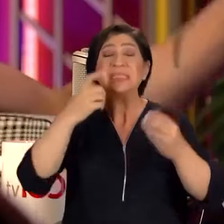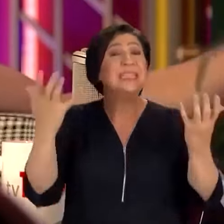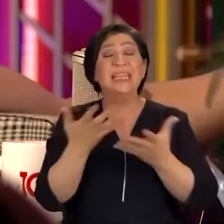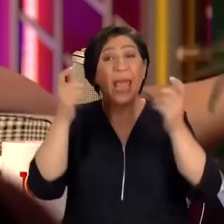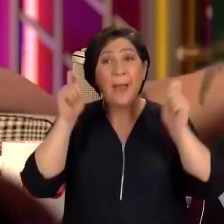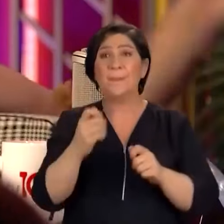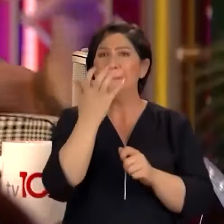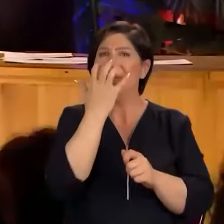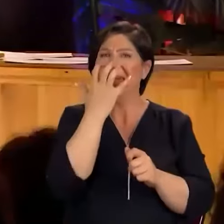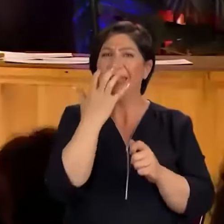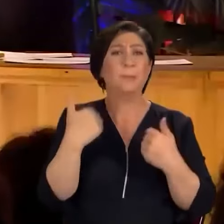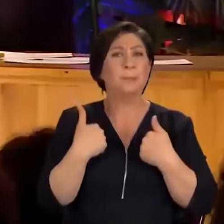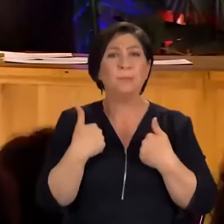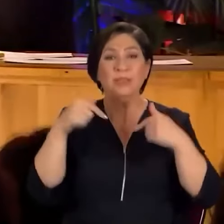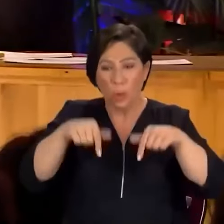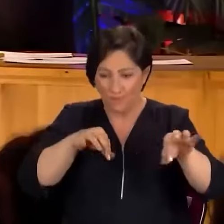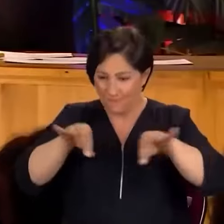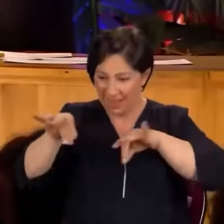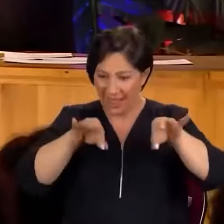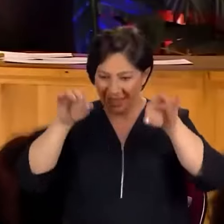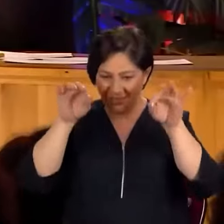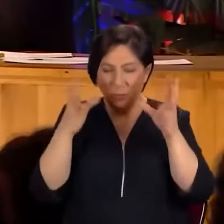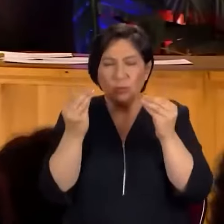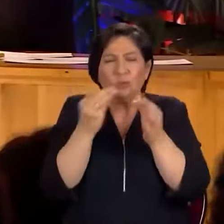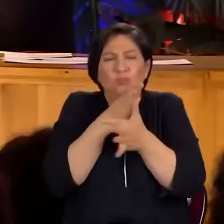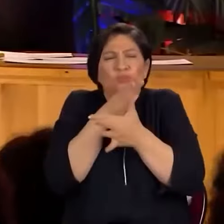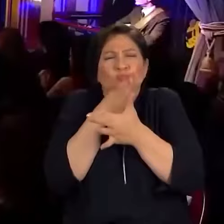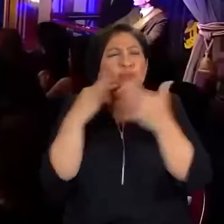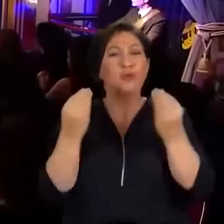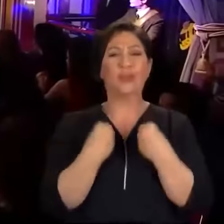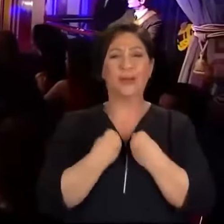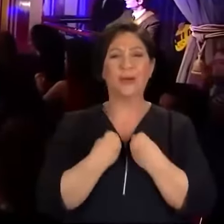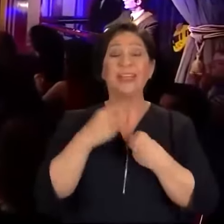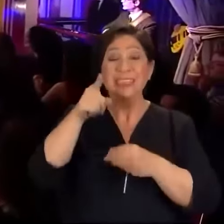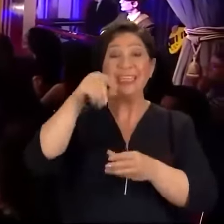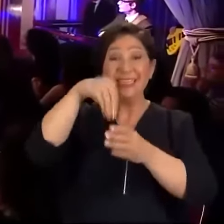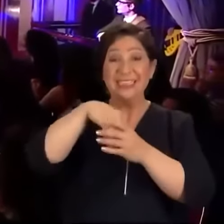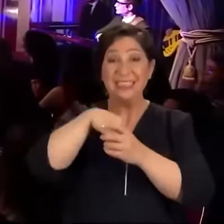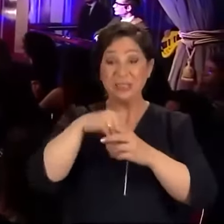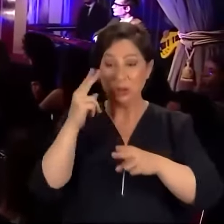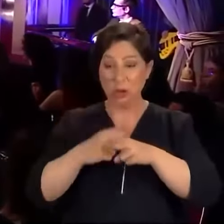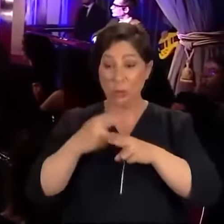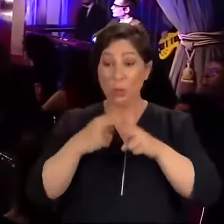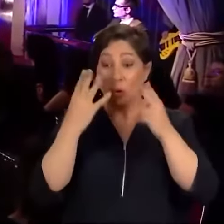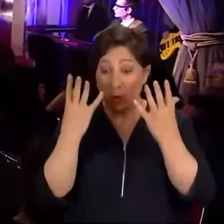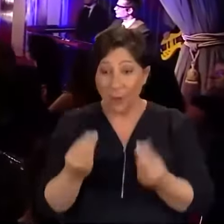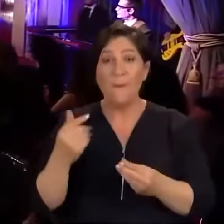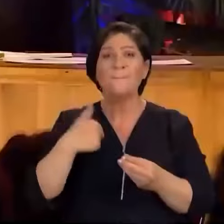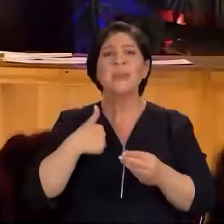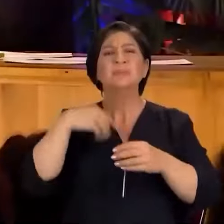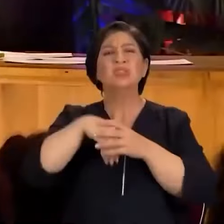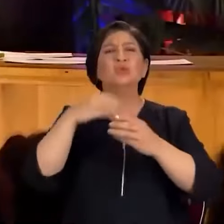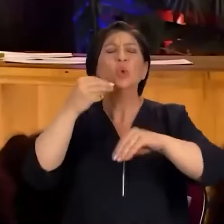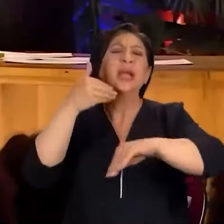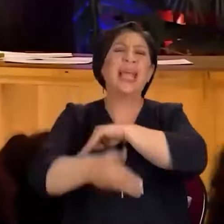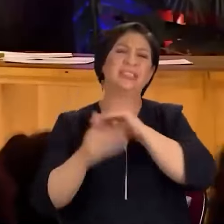yıllardır yapmayı beklediğim şeyi şu an planlamak bana büyük bir haz veriyor. Aslında senin için çabuk geliyor ama benim için o kadar geç